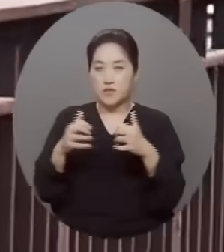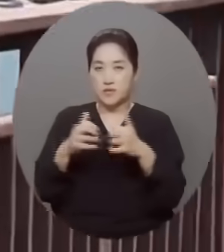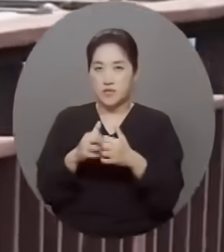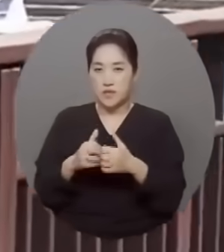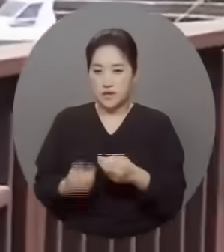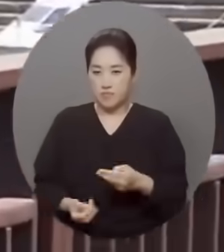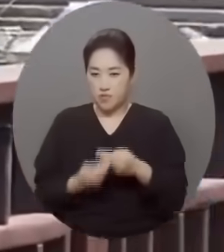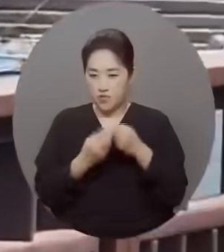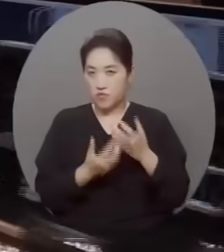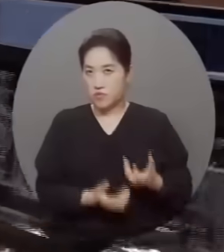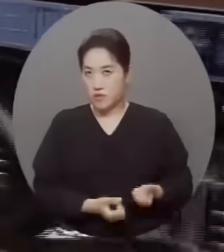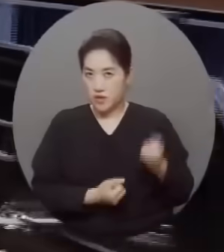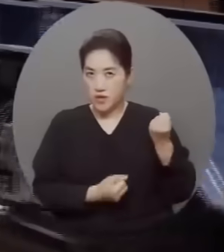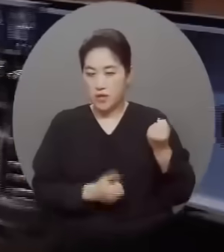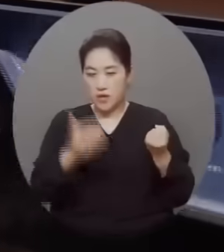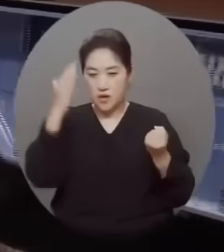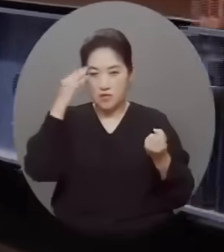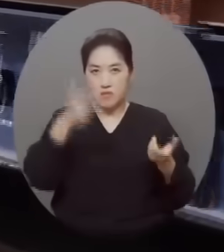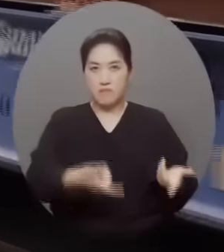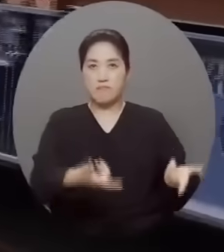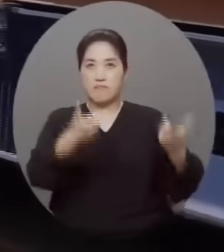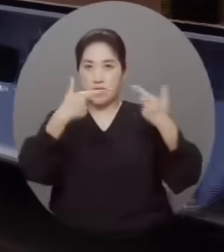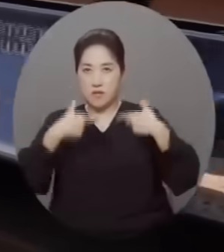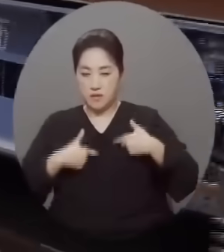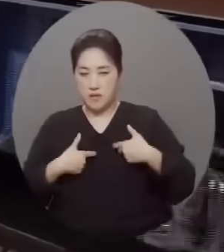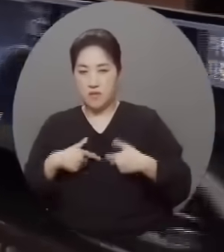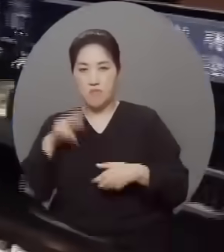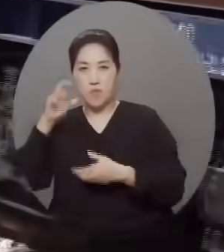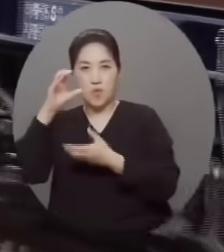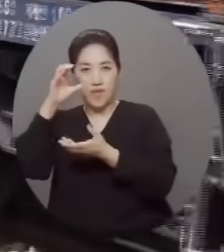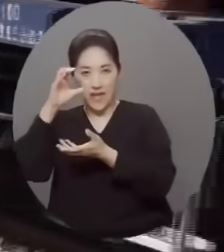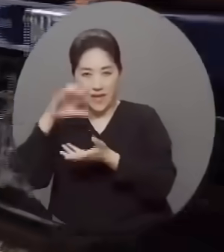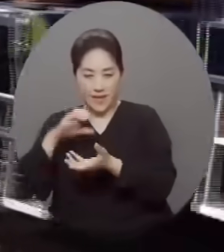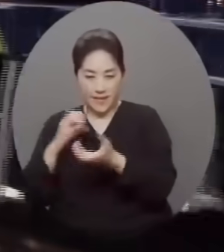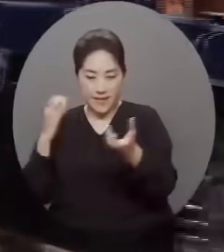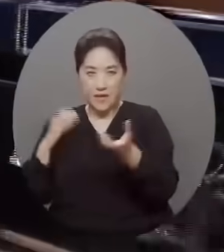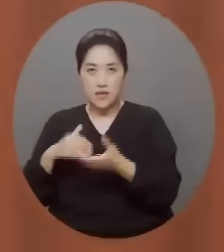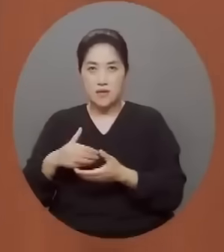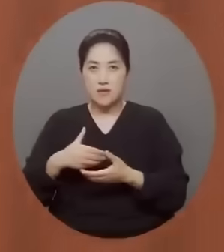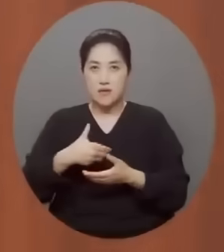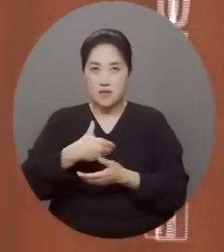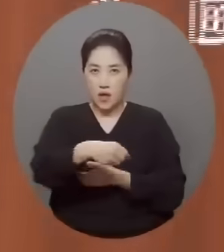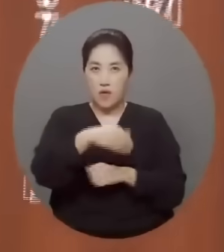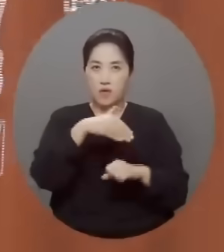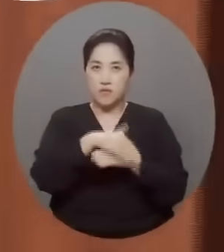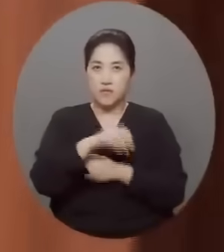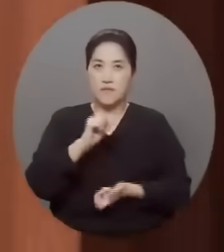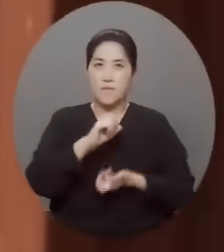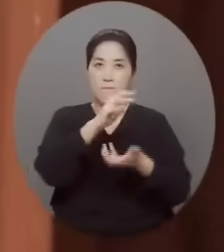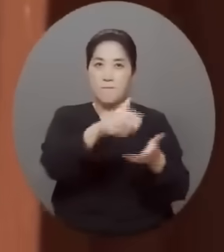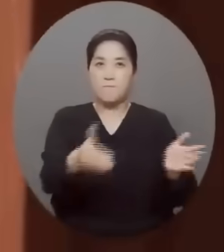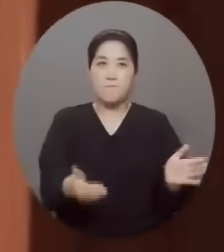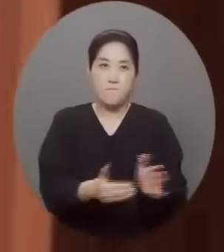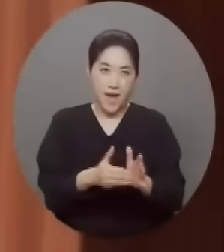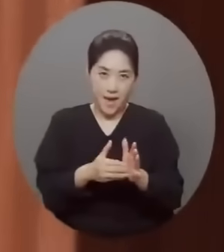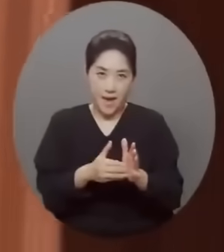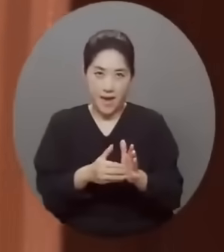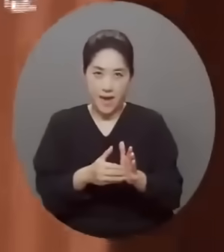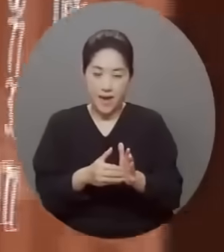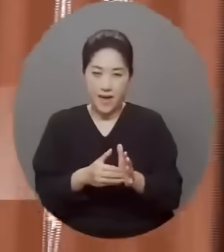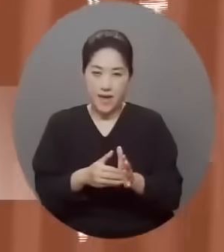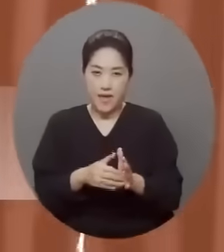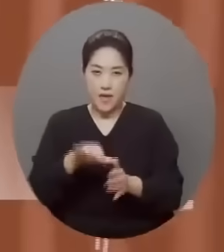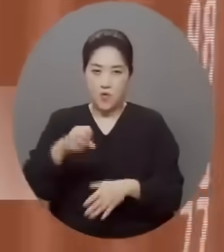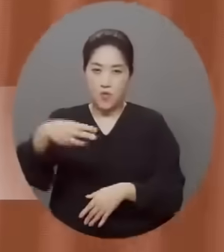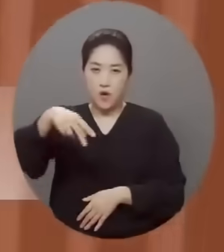비축탄으로 가지고 있다 우리 군에게 넘겼던 포탄을 대여 형식으로 가져간 것으로 확인됐는데